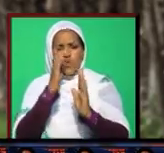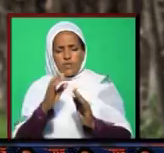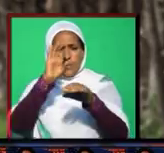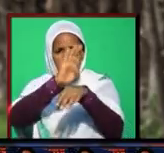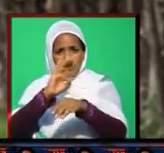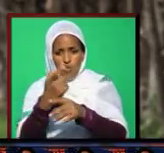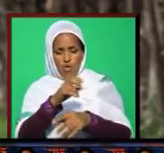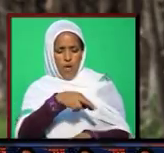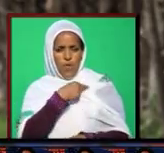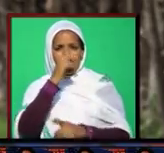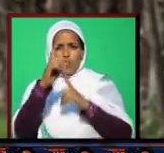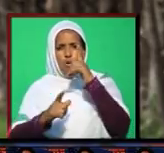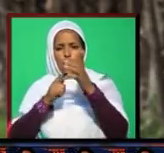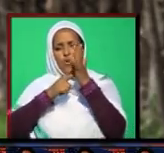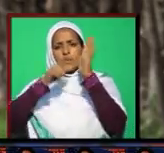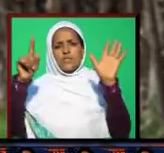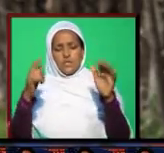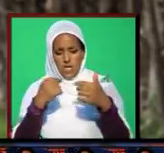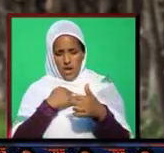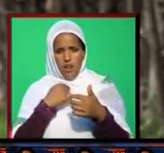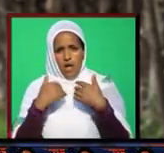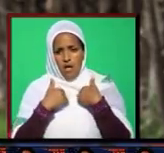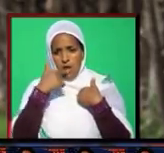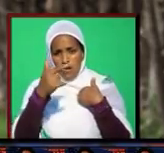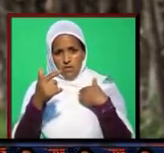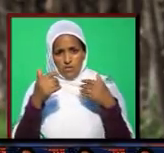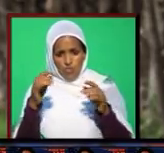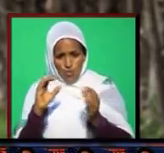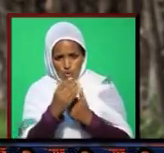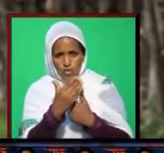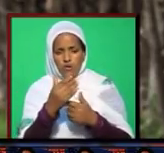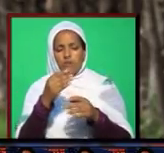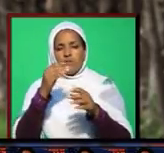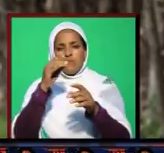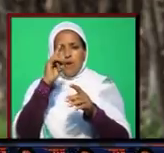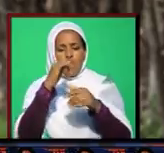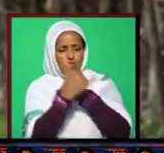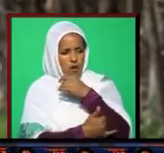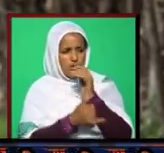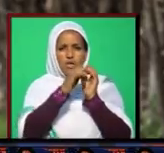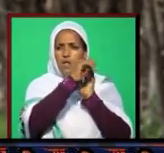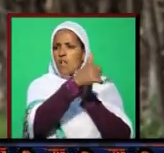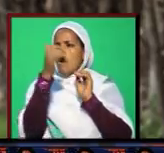የሚል መምህር ከሆነ እውነት የቤተ ክርስቲያን ከሆነ ሃይማኖት ያለው ቋንቋ ተገልጾልኛል የሚል ከሆነ